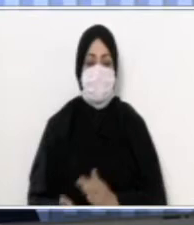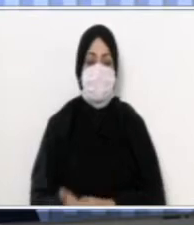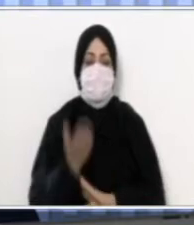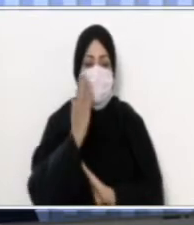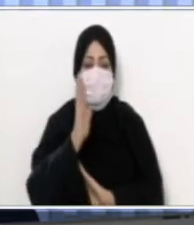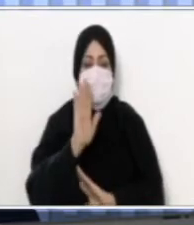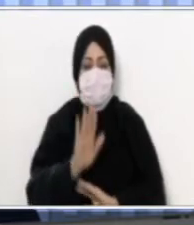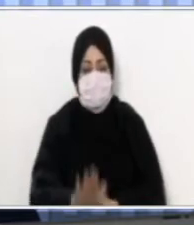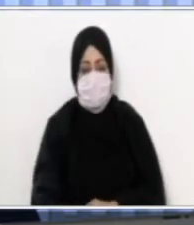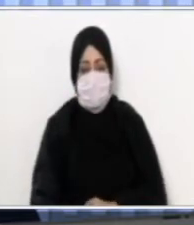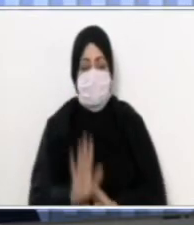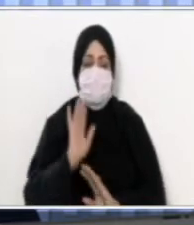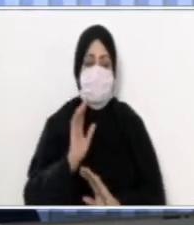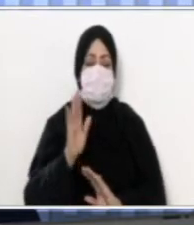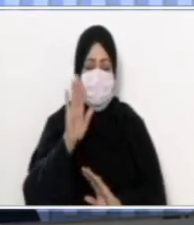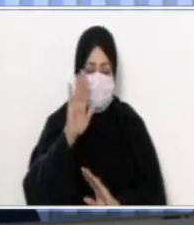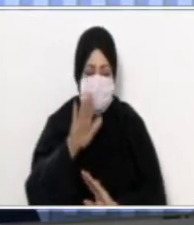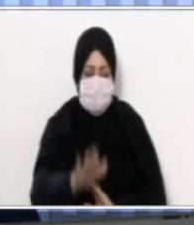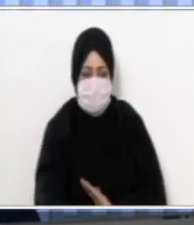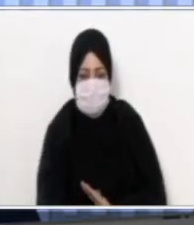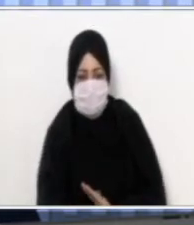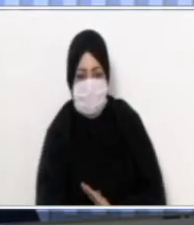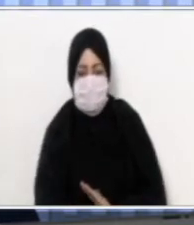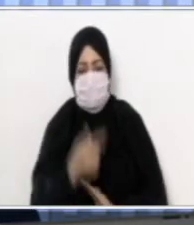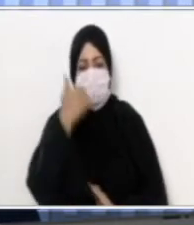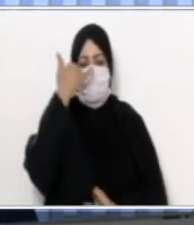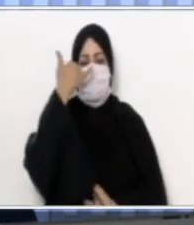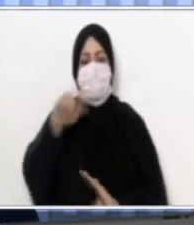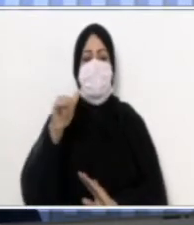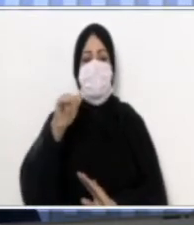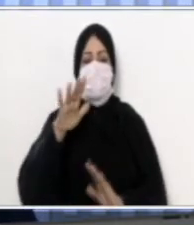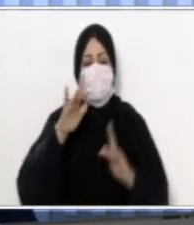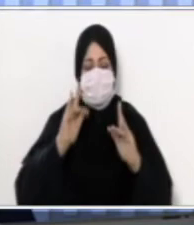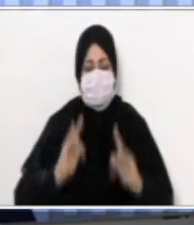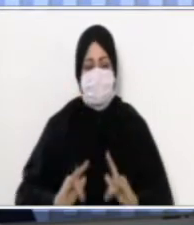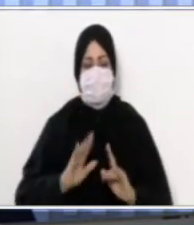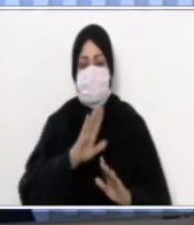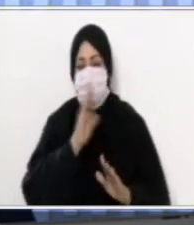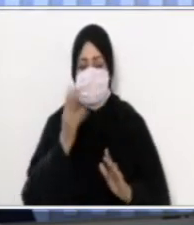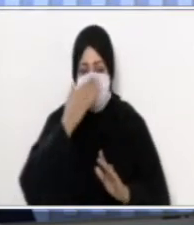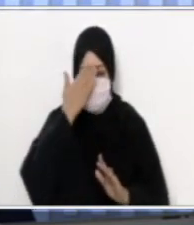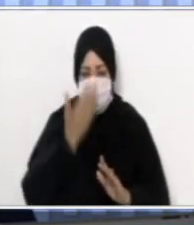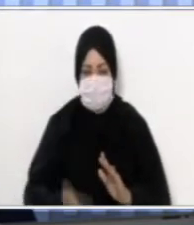قدرتيش تجلسين وتمئين للسجود، بعدين تقفي مرة أخرى للقيام في الركعة الثانية.